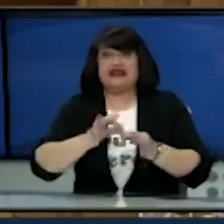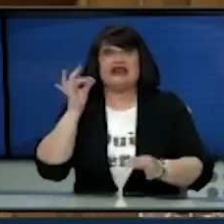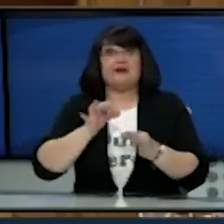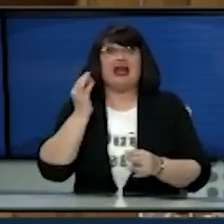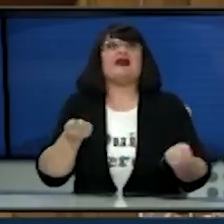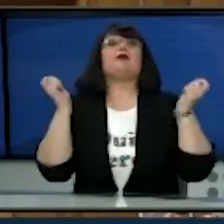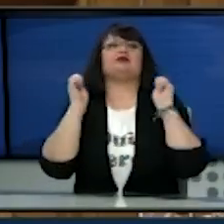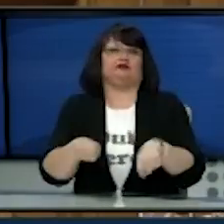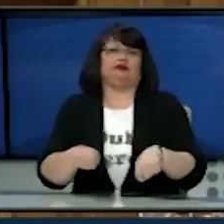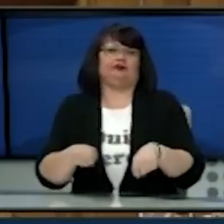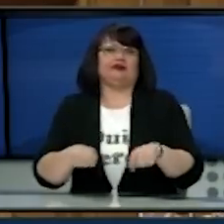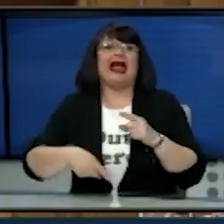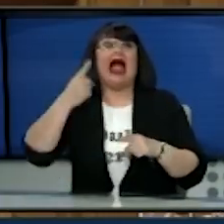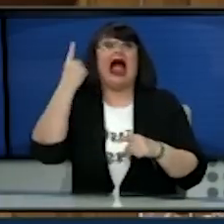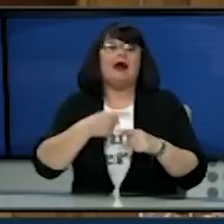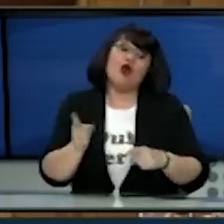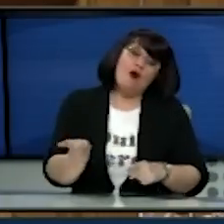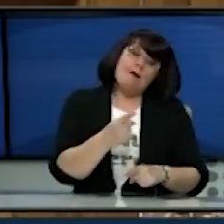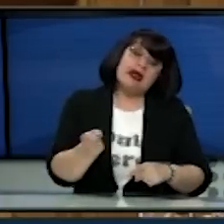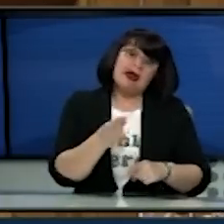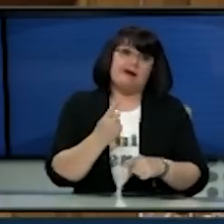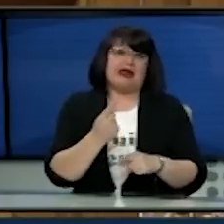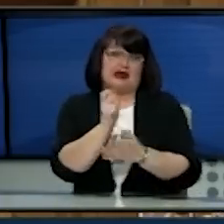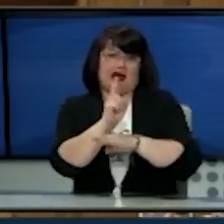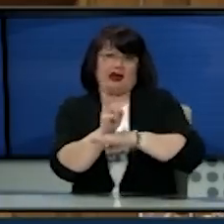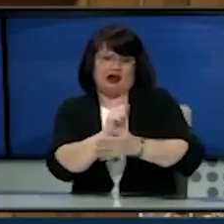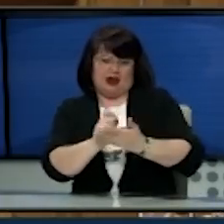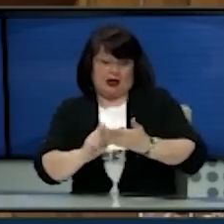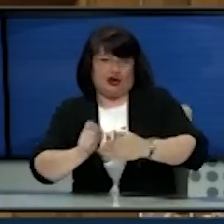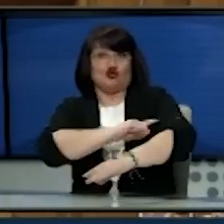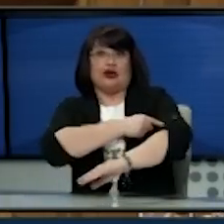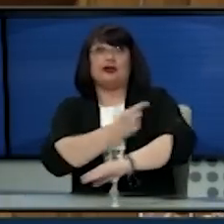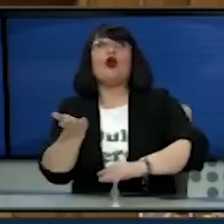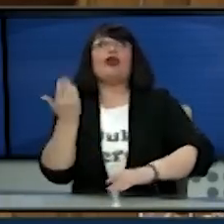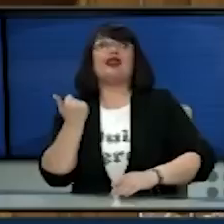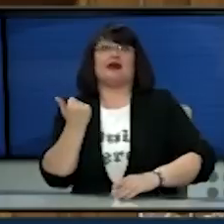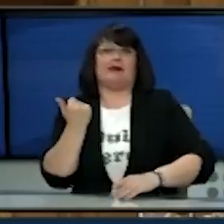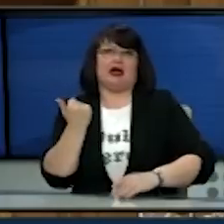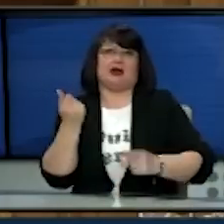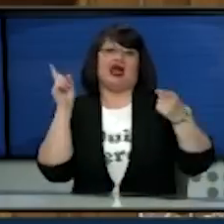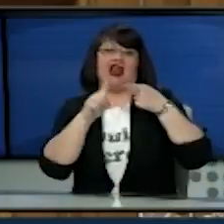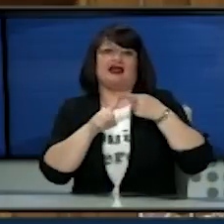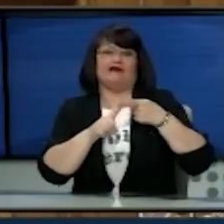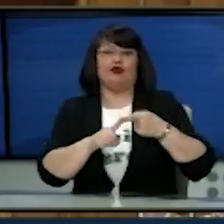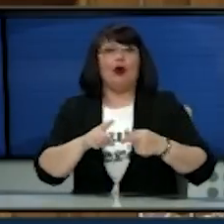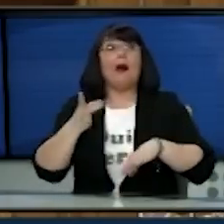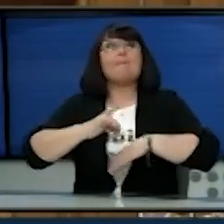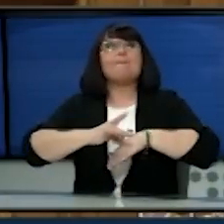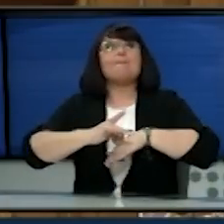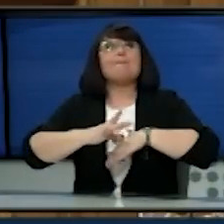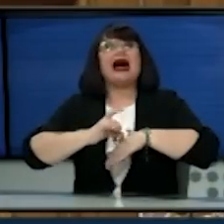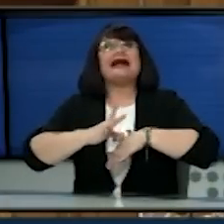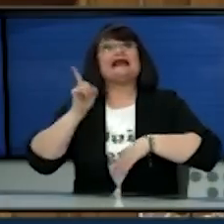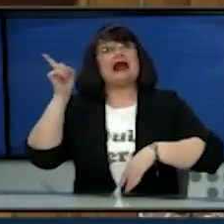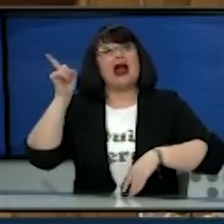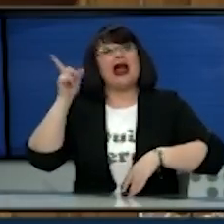ακόμα και ενός απλού παραπεμπτικού. Έχετε πάρει χαμπάρι τι γίνεται στο Καραμανδάνιο στην Πάτρα με